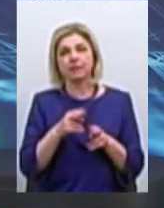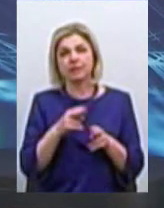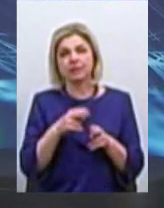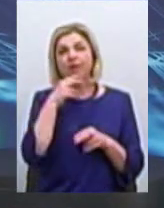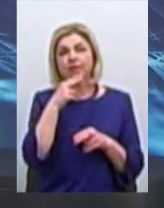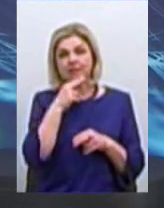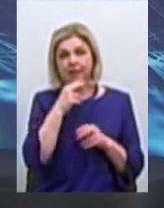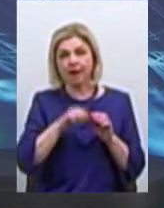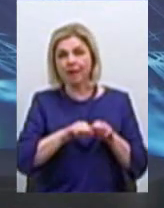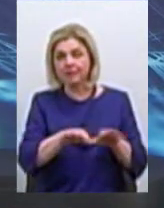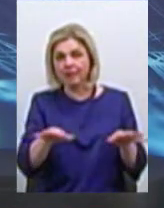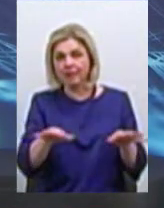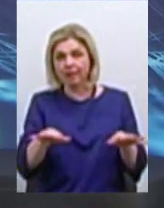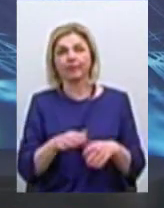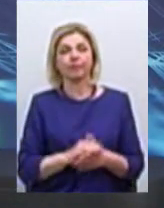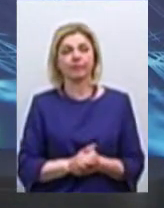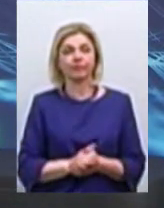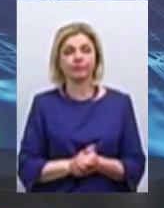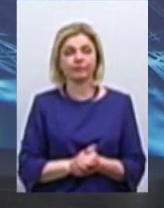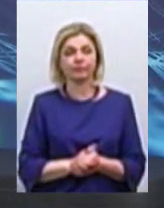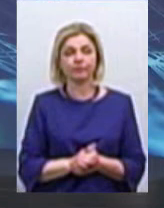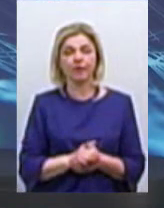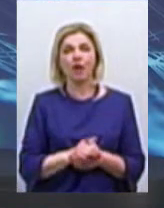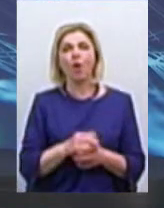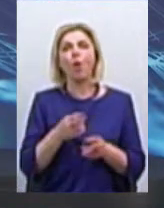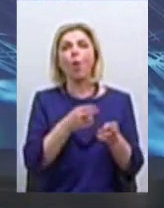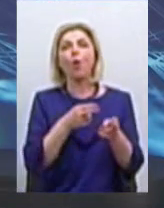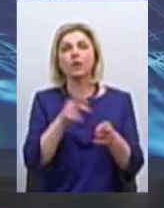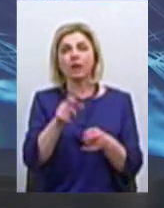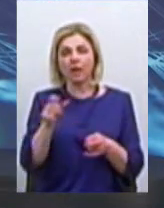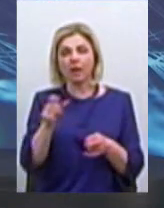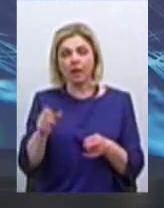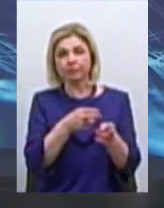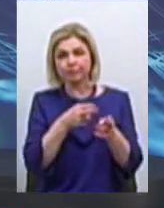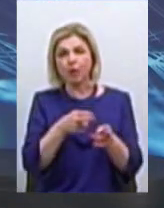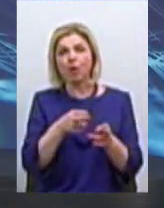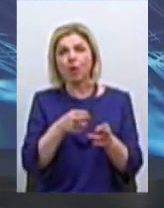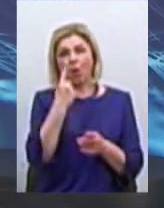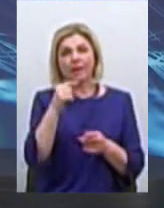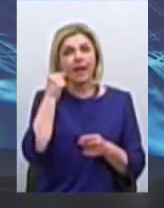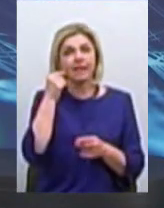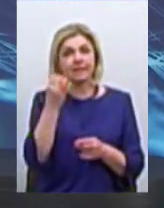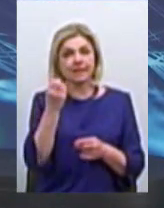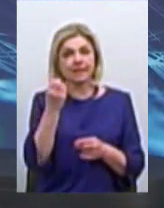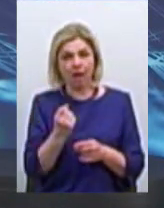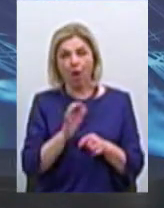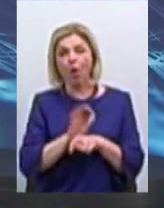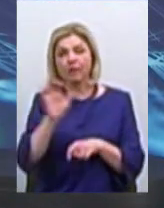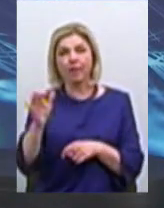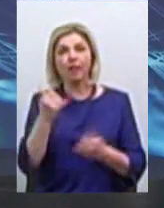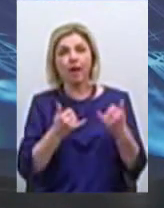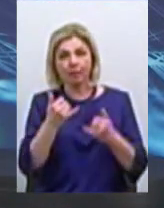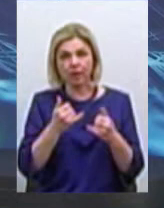вакцинація. Відстрілюються мисливцями лисиці, направляються до лабораторії державних і